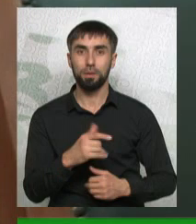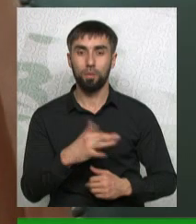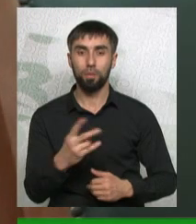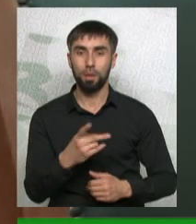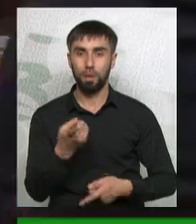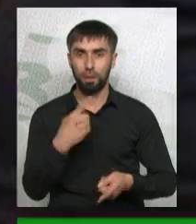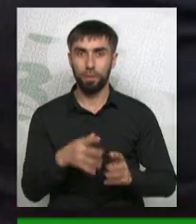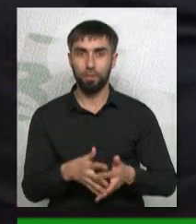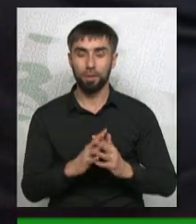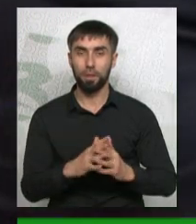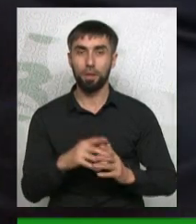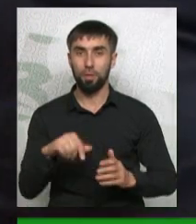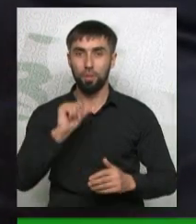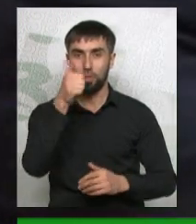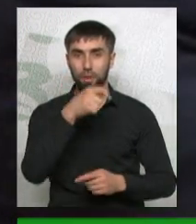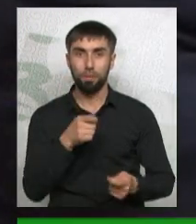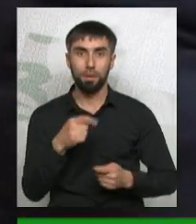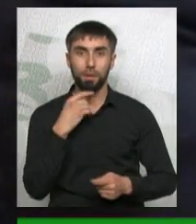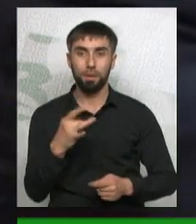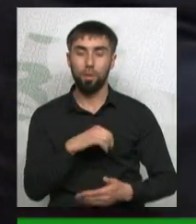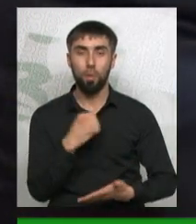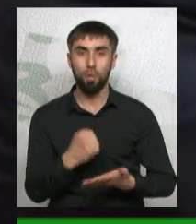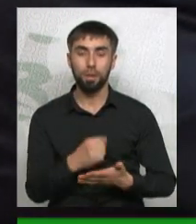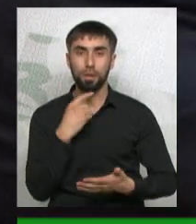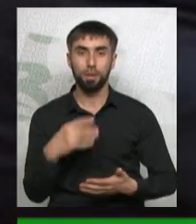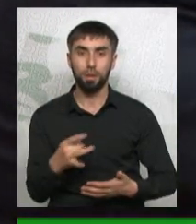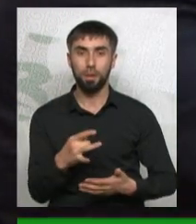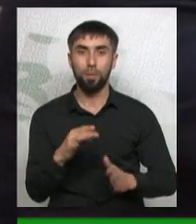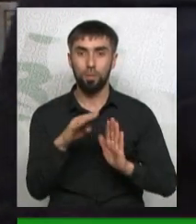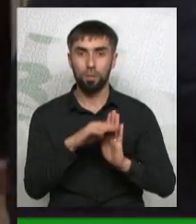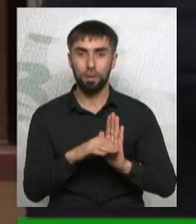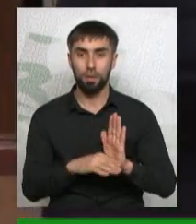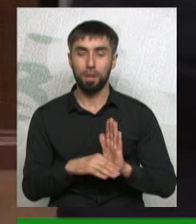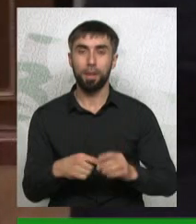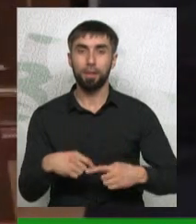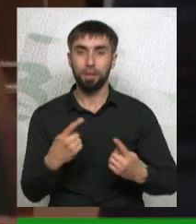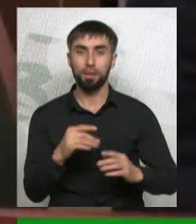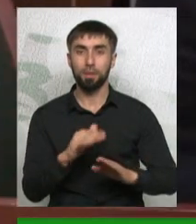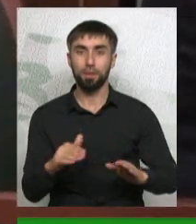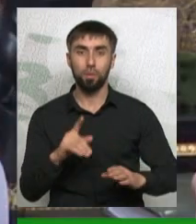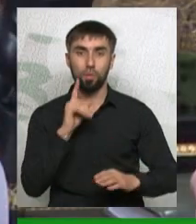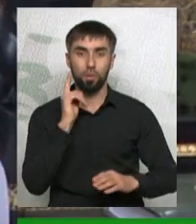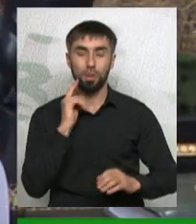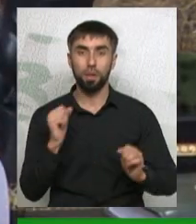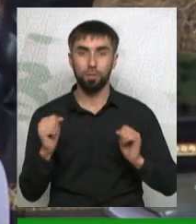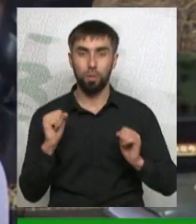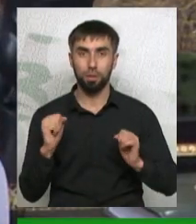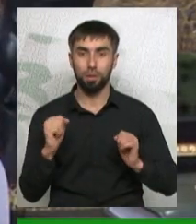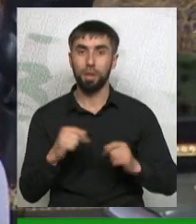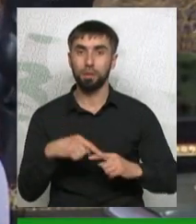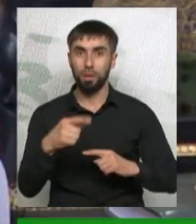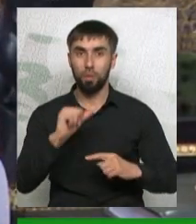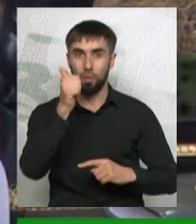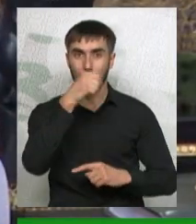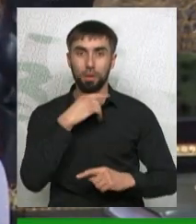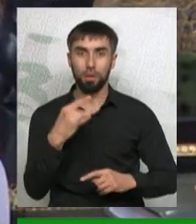надо возрождать. В этом году правительство Ингушетии утвердило республиканскую программу развития детско-юношеского спорта. В следующем